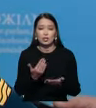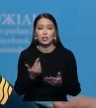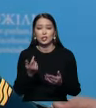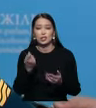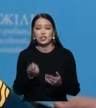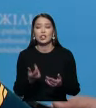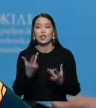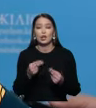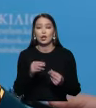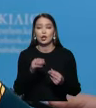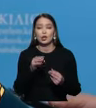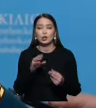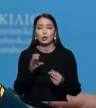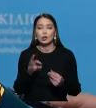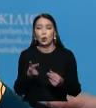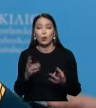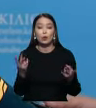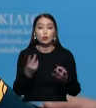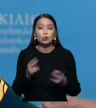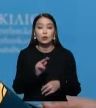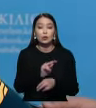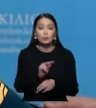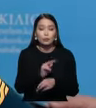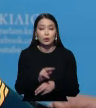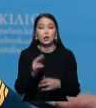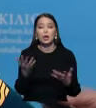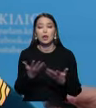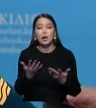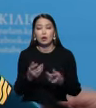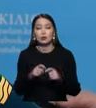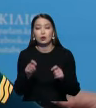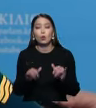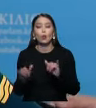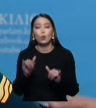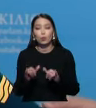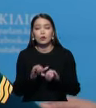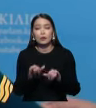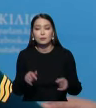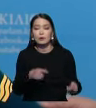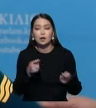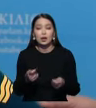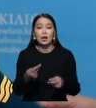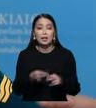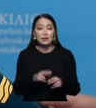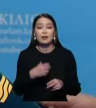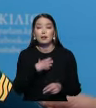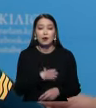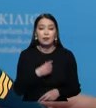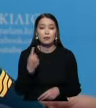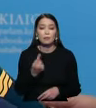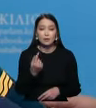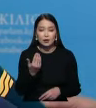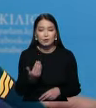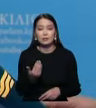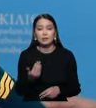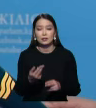дешевле корм. А нужно же обучить, каким образом выводить, какой инкубатор. Но я вам скажу одну вещь такую. Одна рыбина,